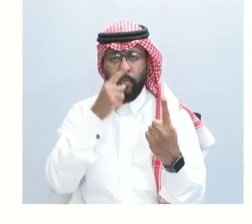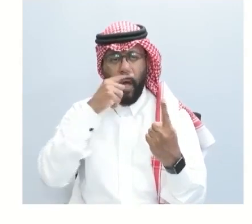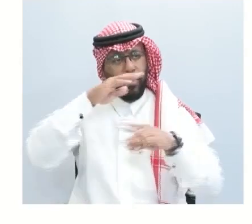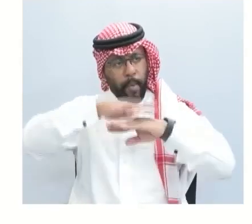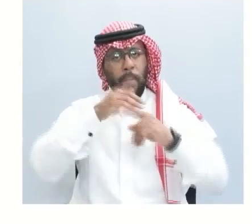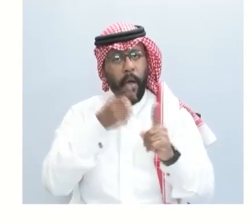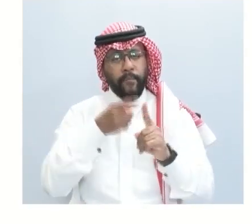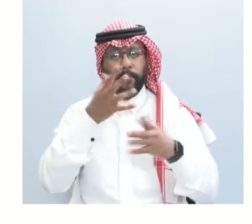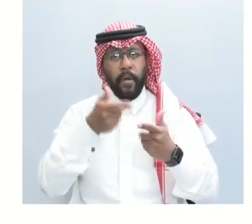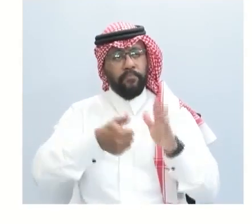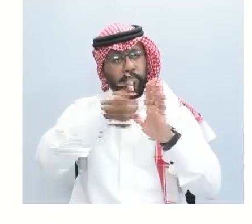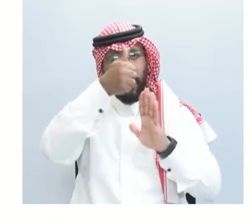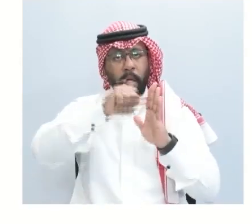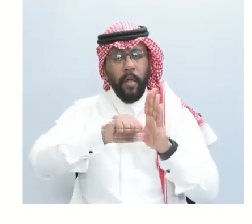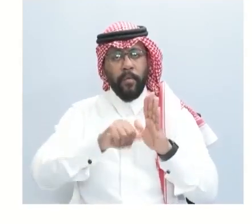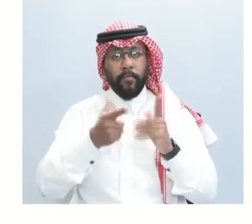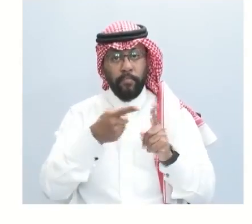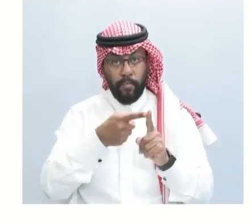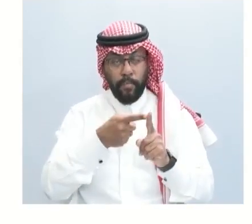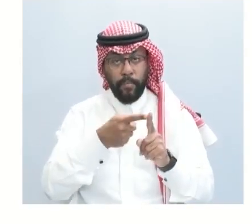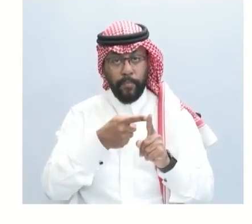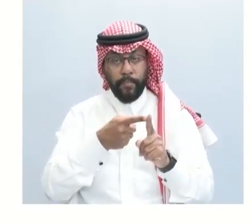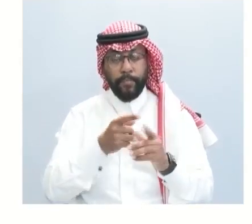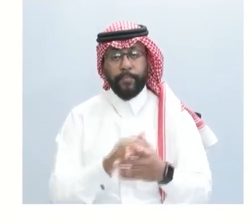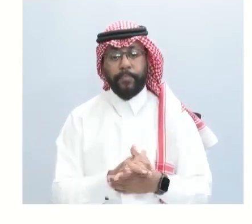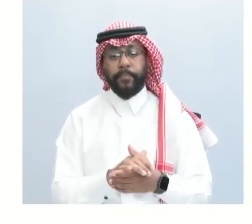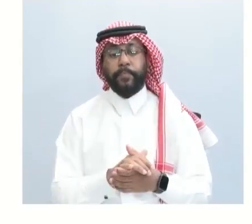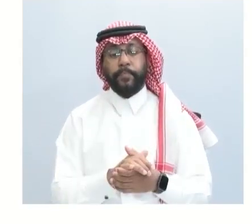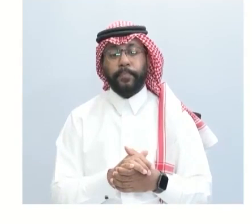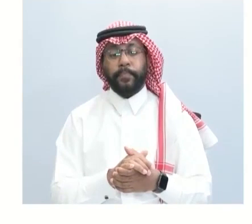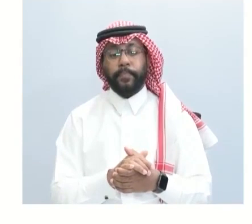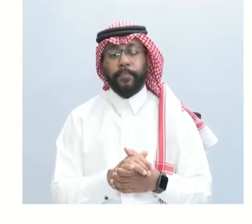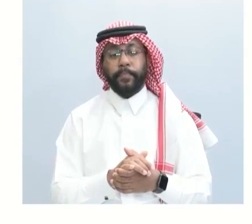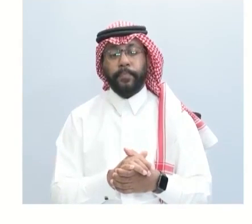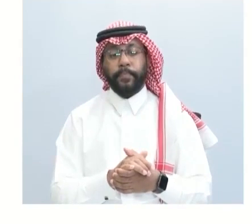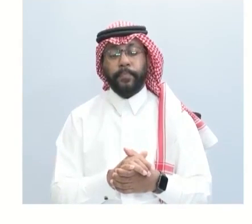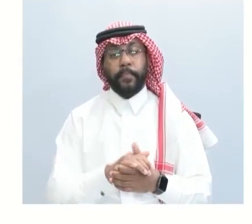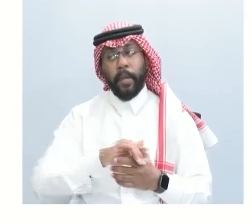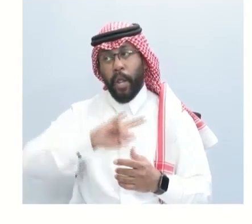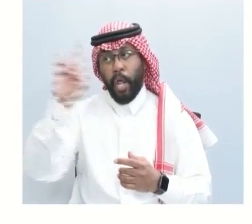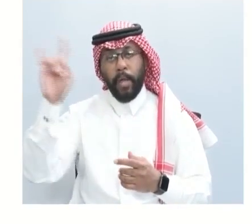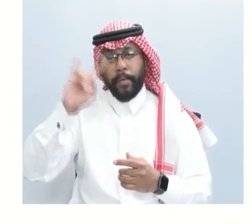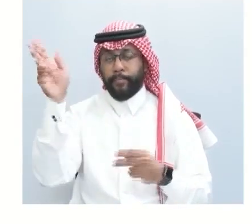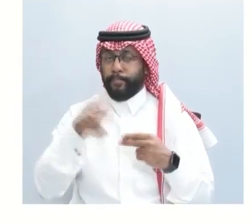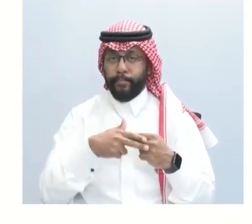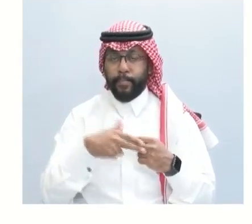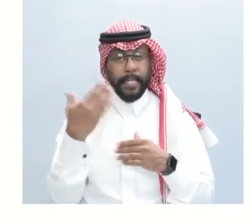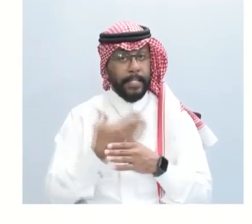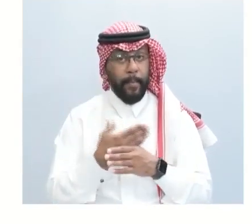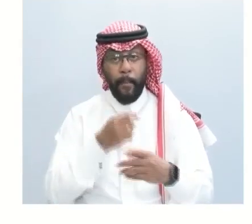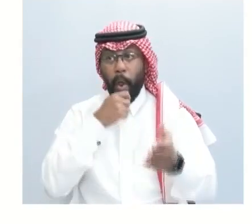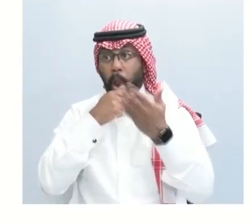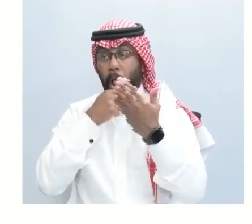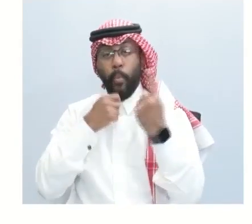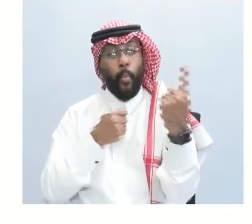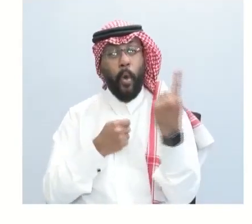غير المنتميه جميل احسنتم هنا ايضا من المواقف غير المنتميه المدير هنا يتحدث